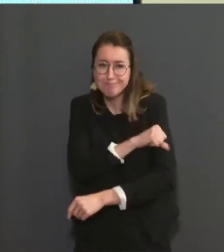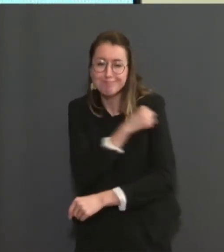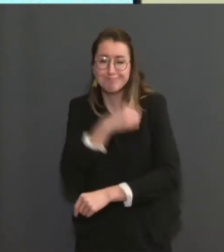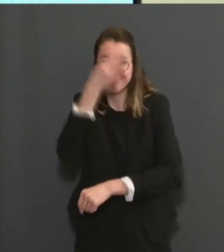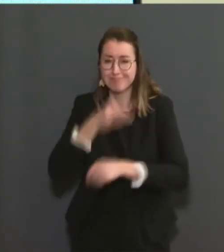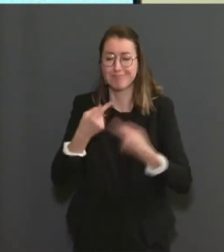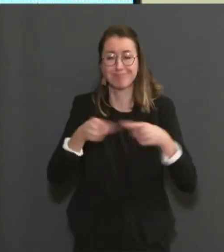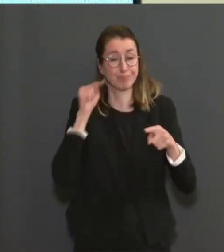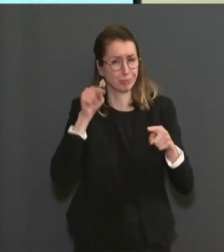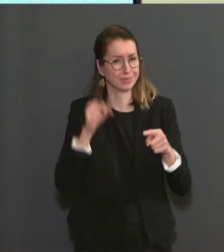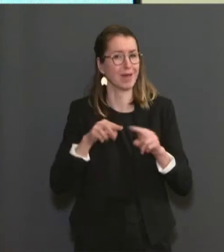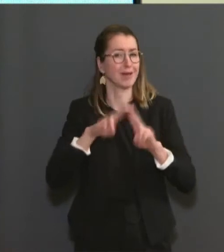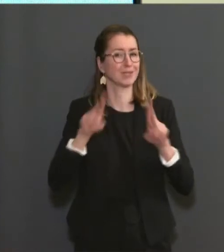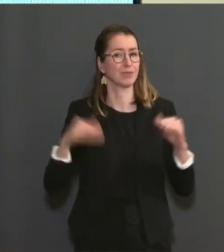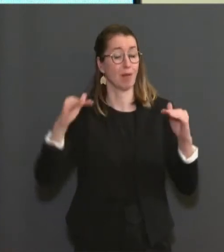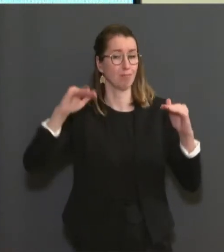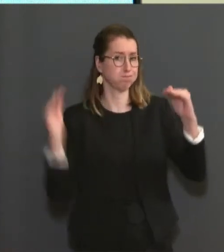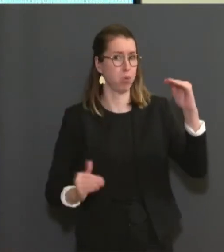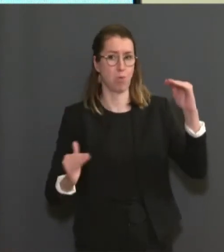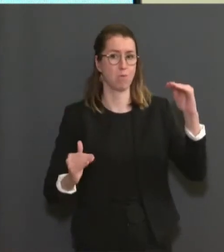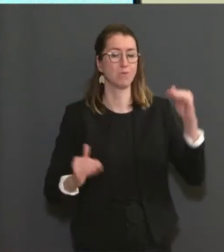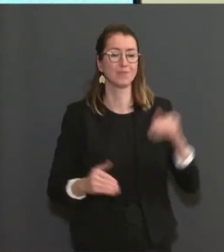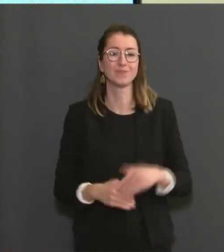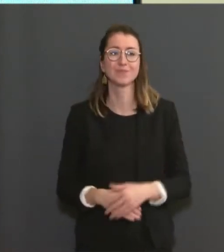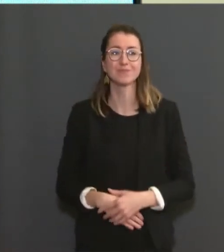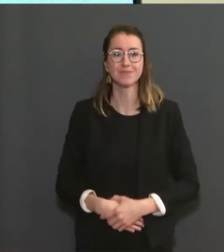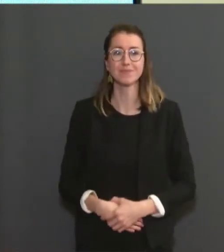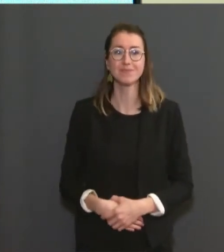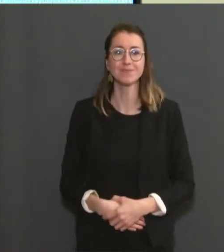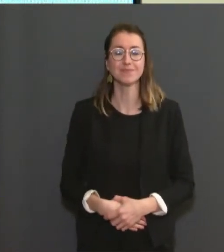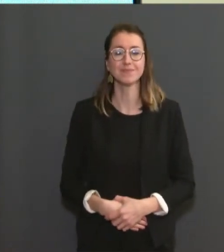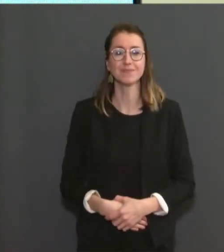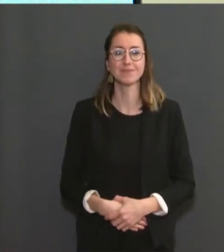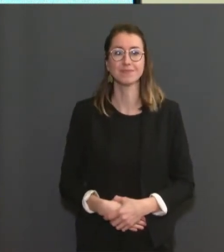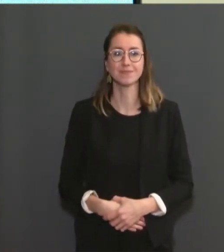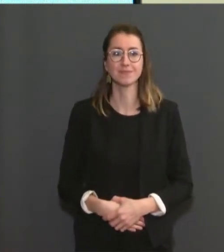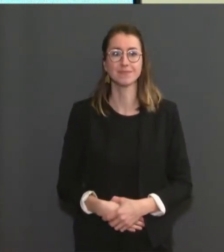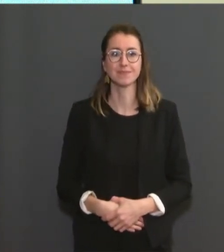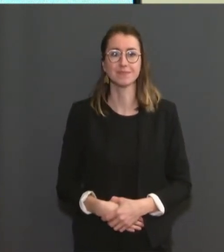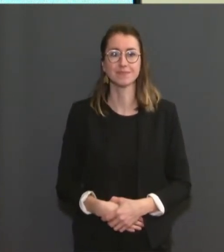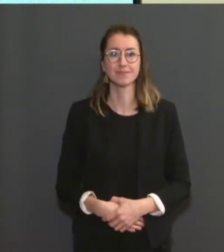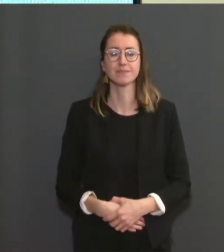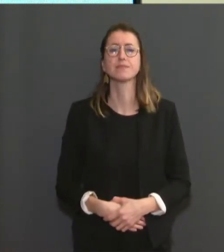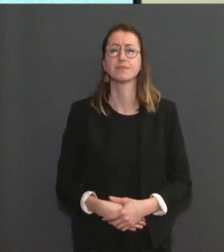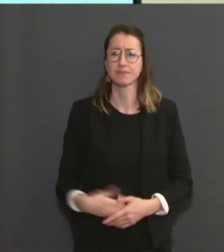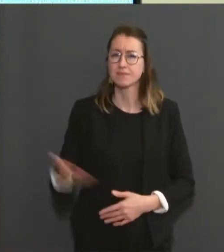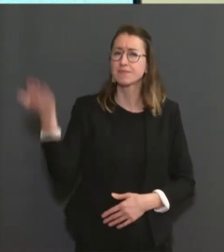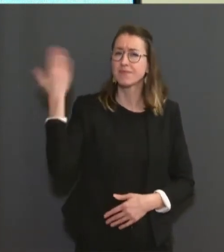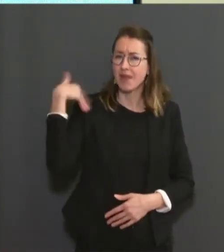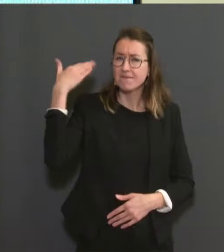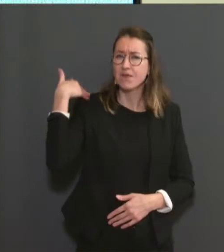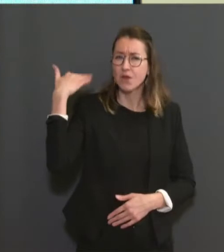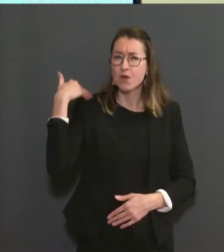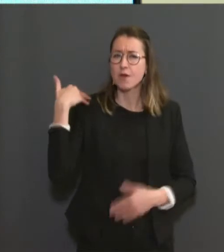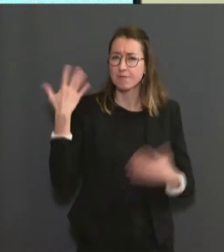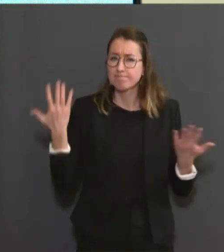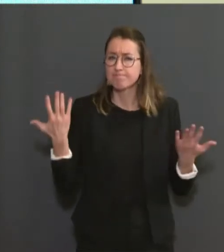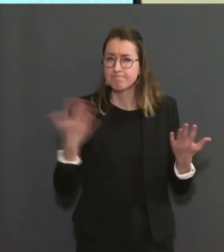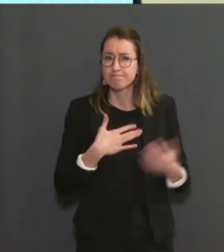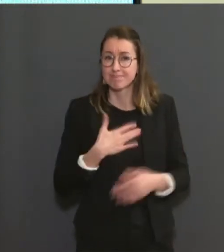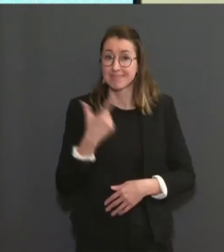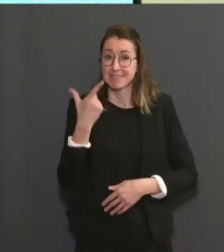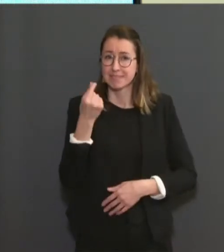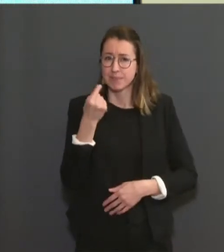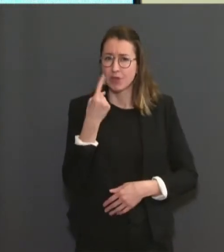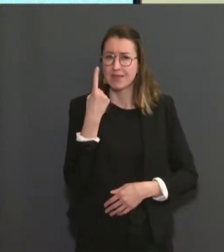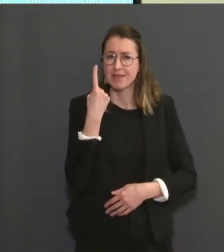Si 71% des patients hospitalisés avaient au moins une de ces fameuses comorbidités qu'on vous a déjà